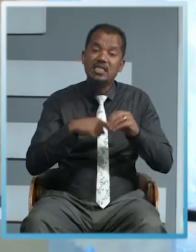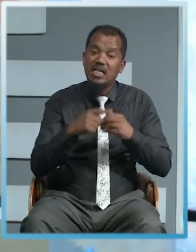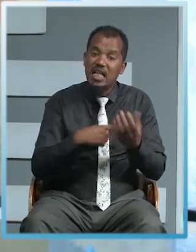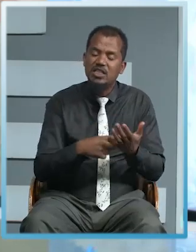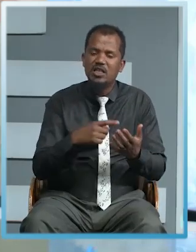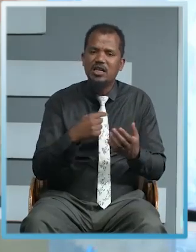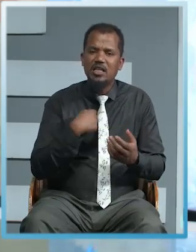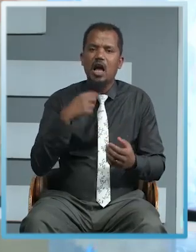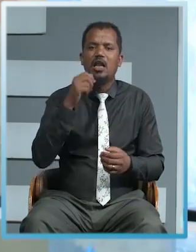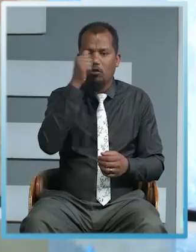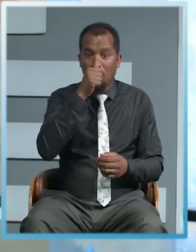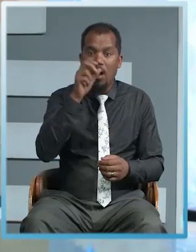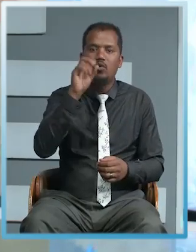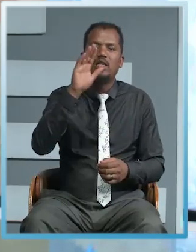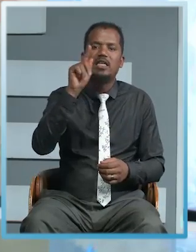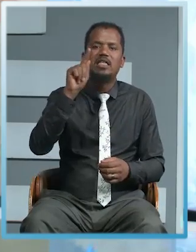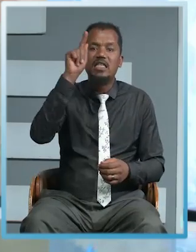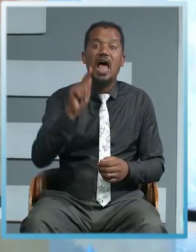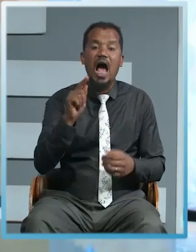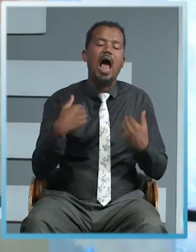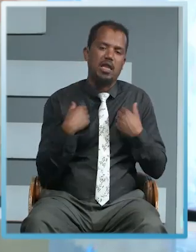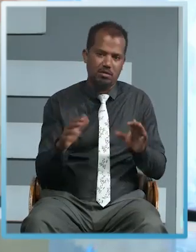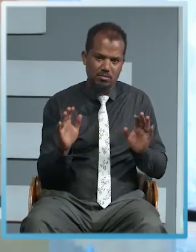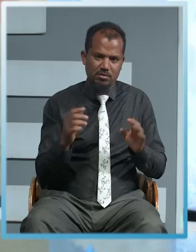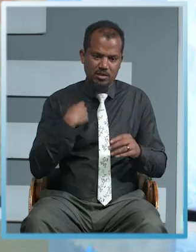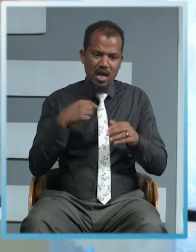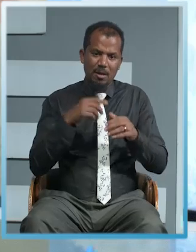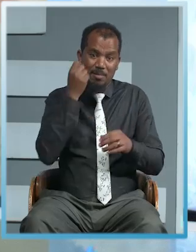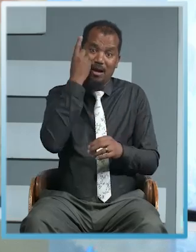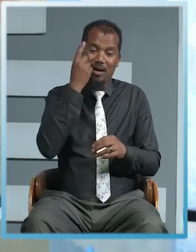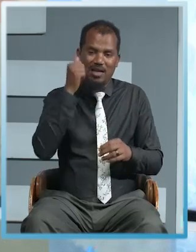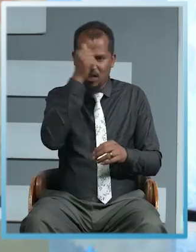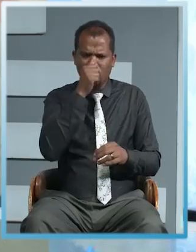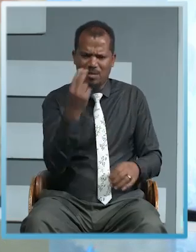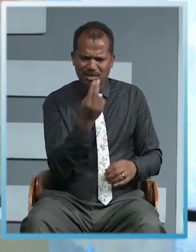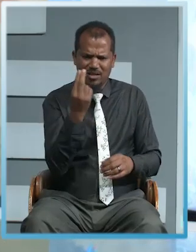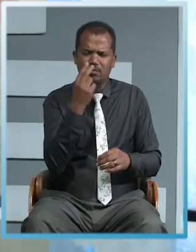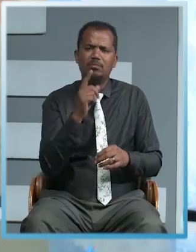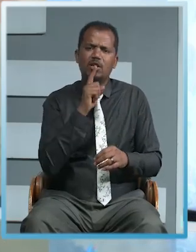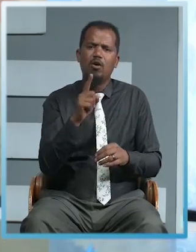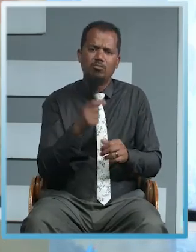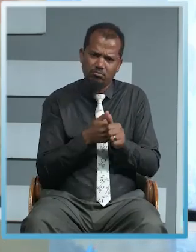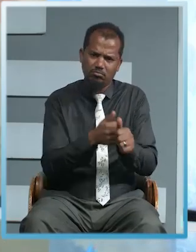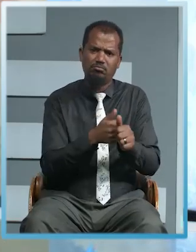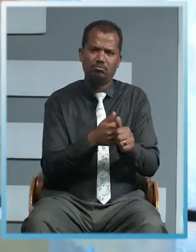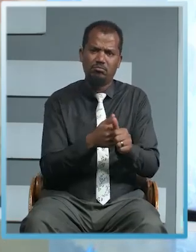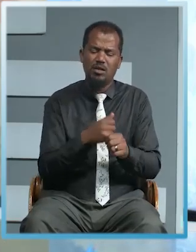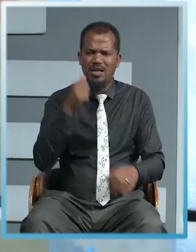ስለዚህ ውግንና አለን ለዛ ለኢትዮጵያና ለኢትዮጵያ እኛ በገባልክ የኢትዮጵያ ጥቅም ነው ኢንተረስት ነው። በተረፈ